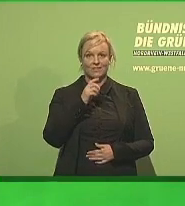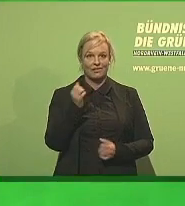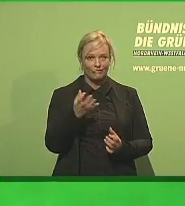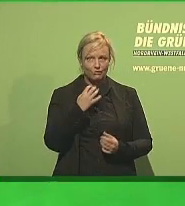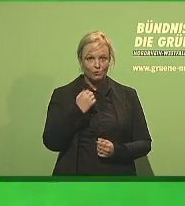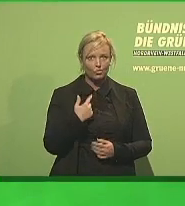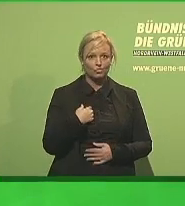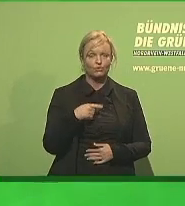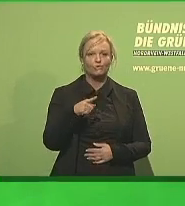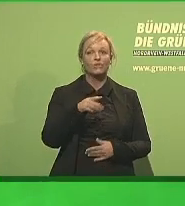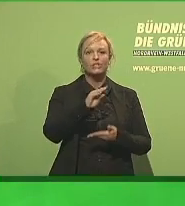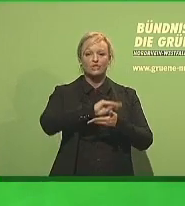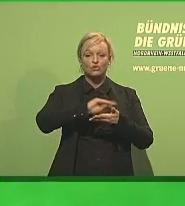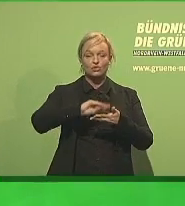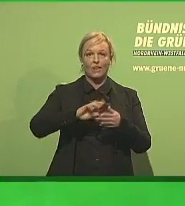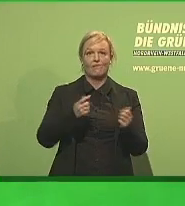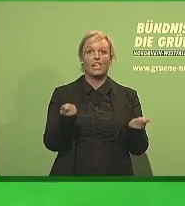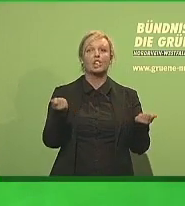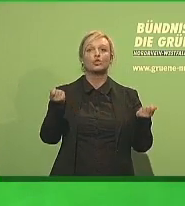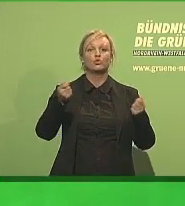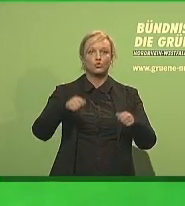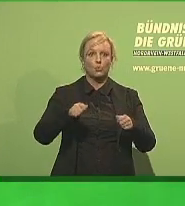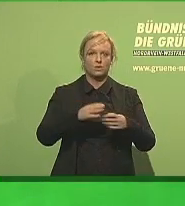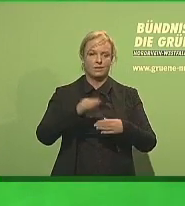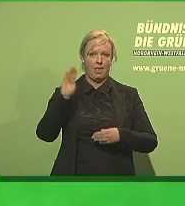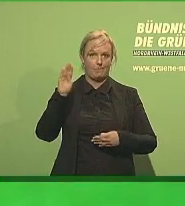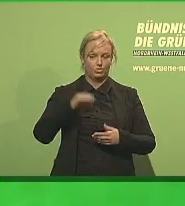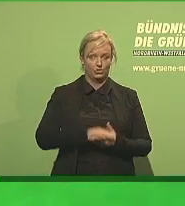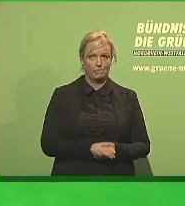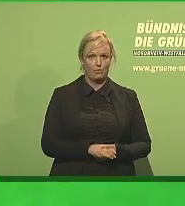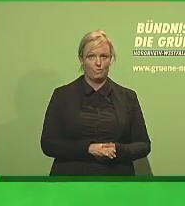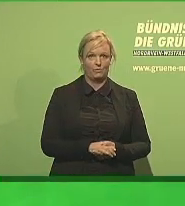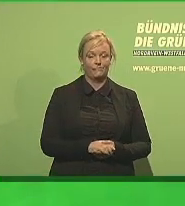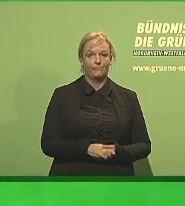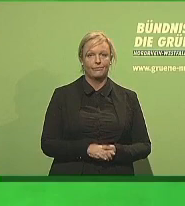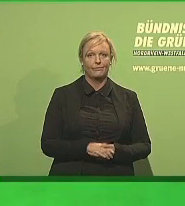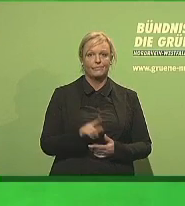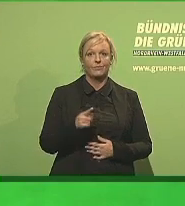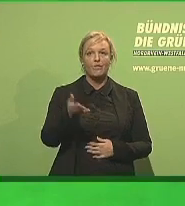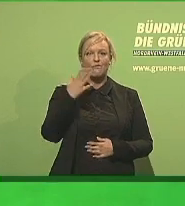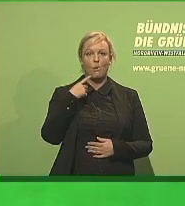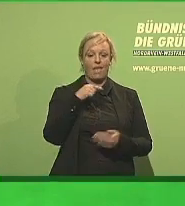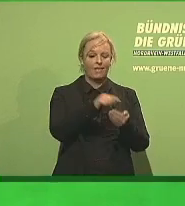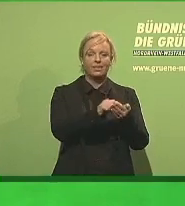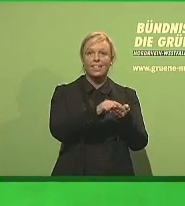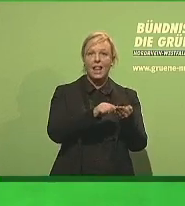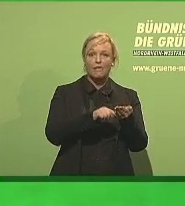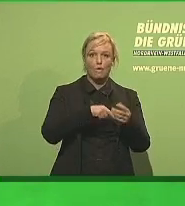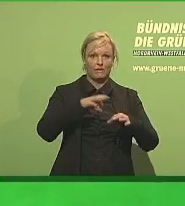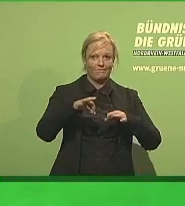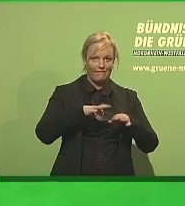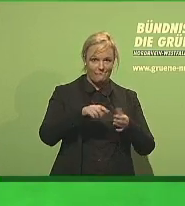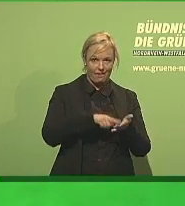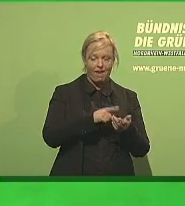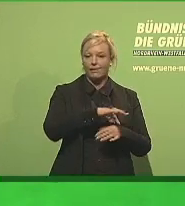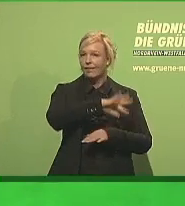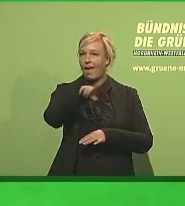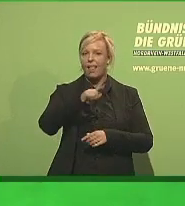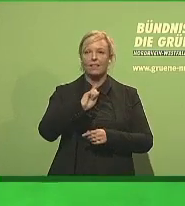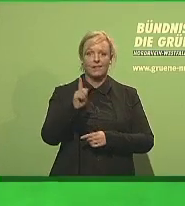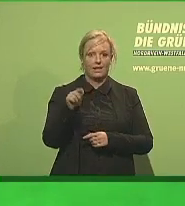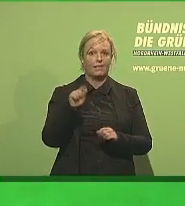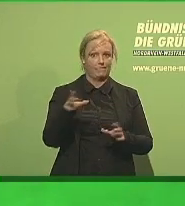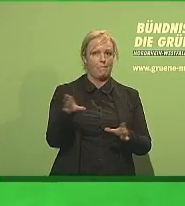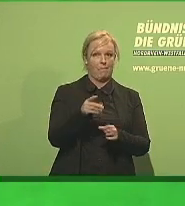die schriftliche Schlussabstimmung bezieht. Vorher im Televoting-Verfahren dürfen alle Delegierten mitwählen. Bei